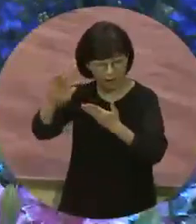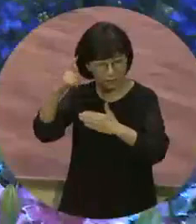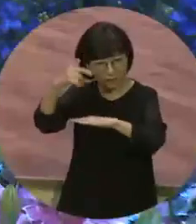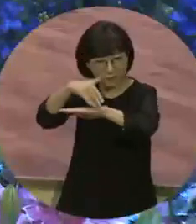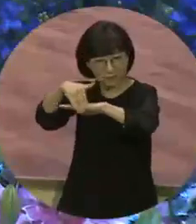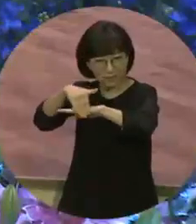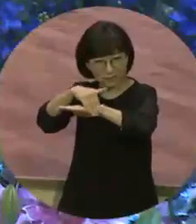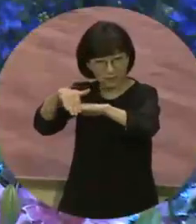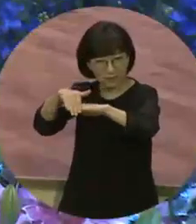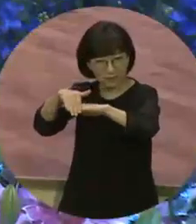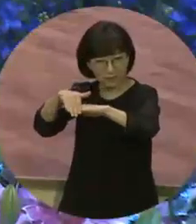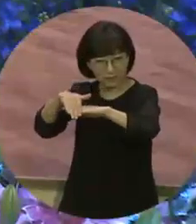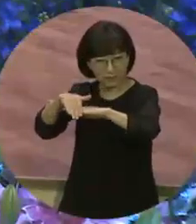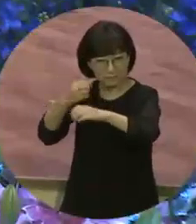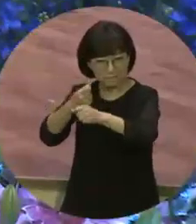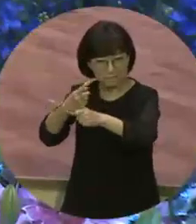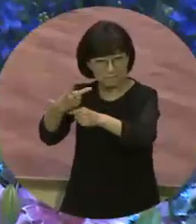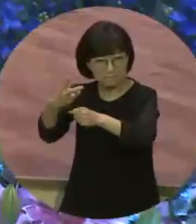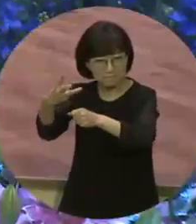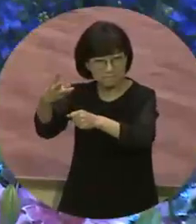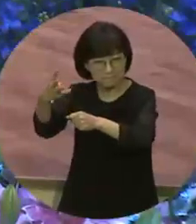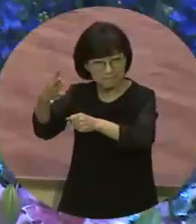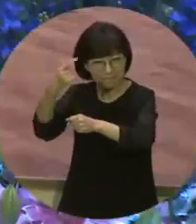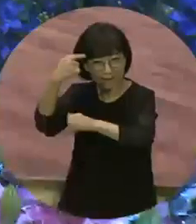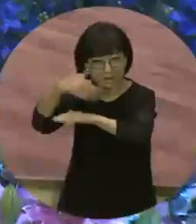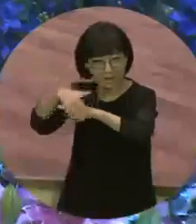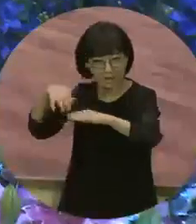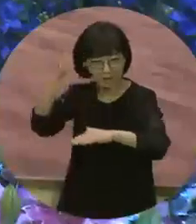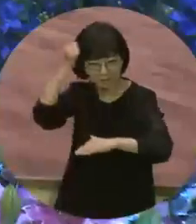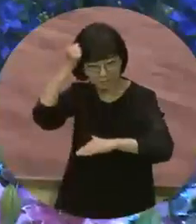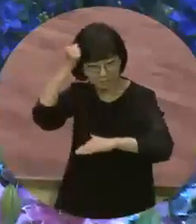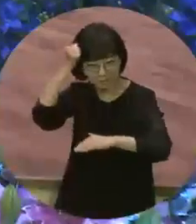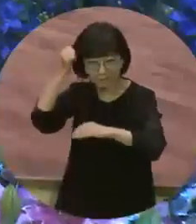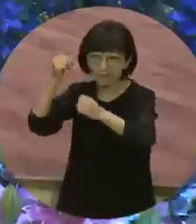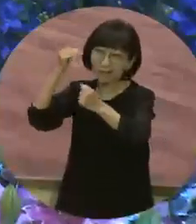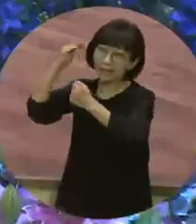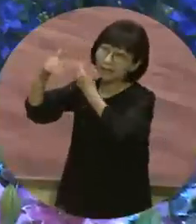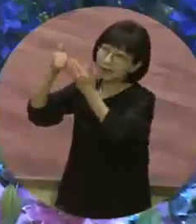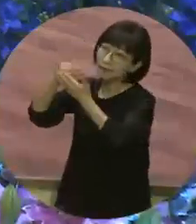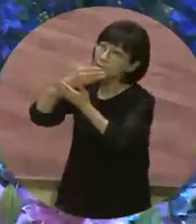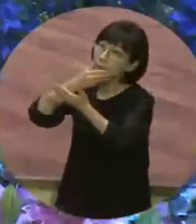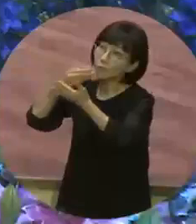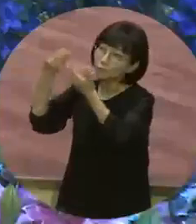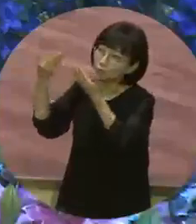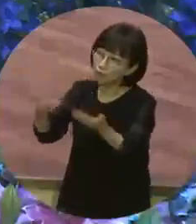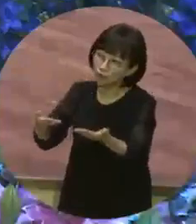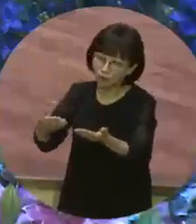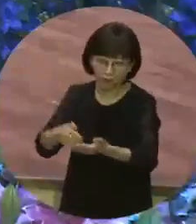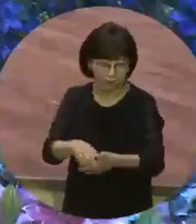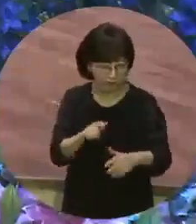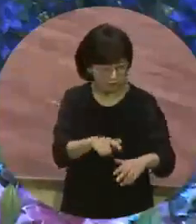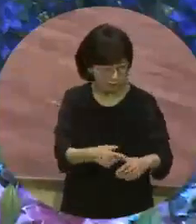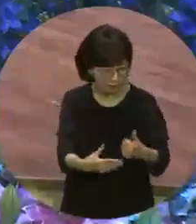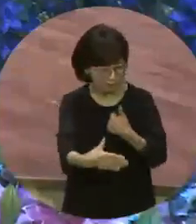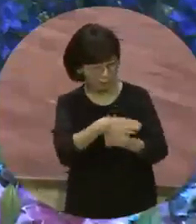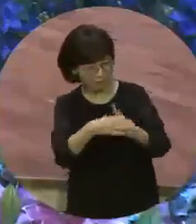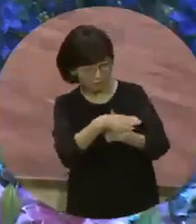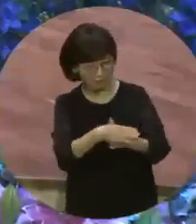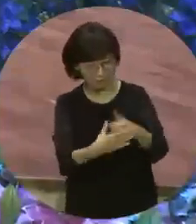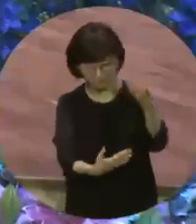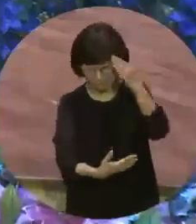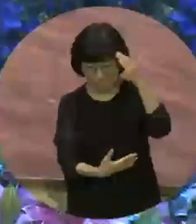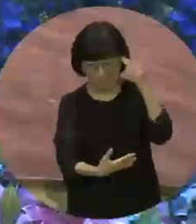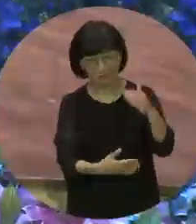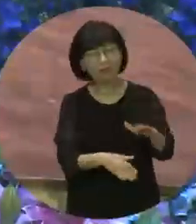거예요. 하나님이 축복하시는데, 여호와 하나님이 축복하시는데 뭐 이런 뭐 이런 뭐 블레셋 사람이 이